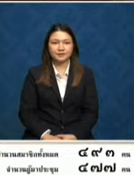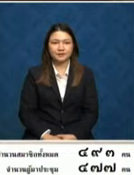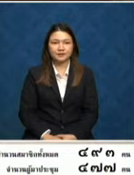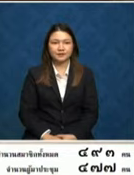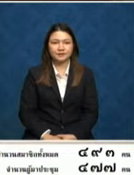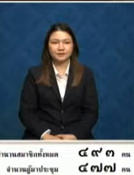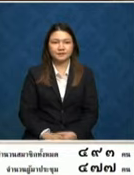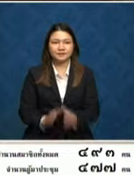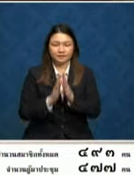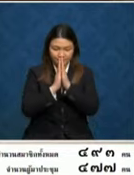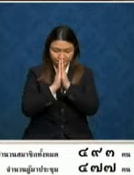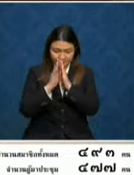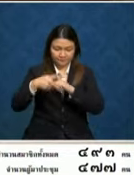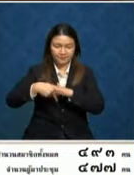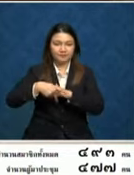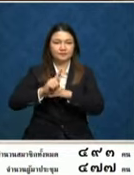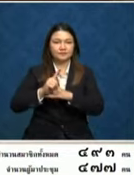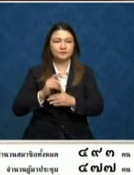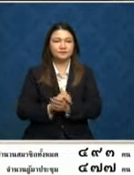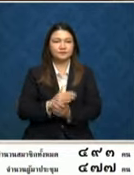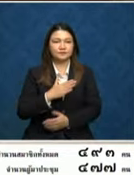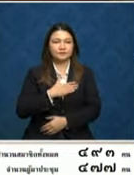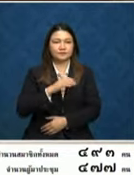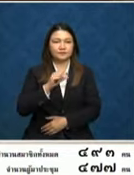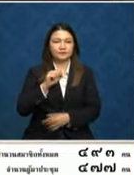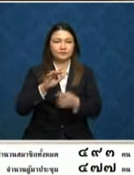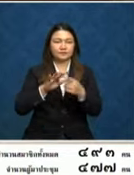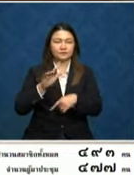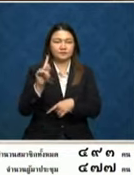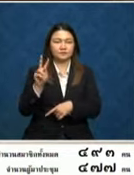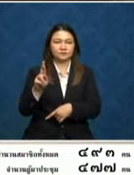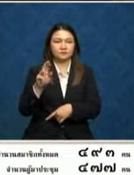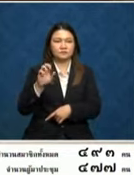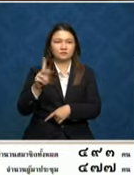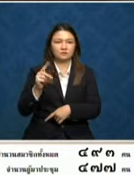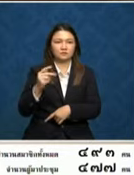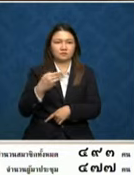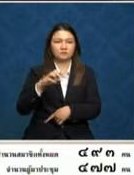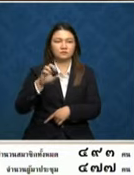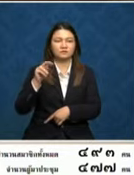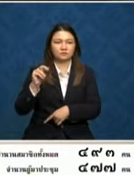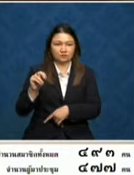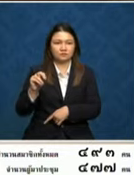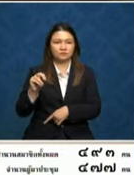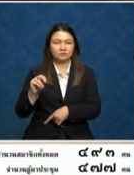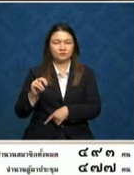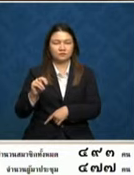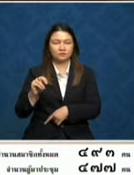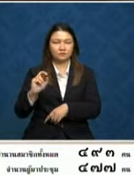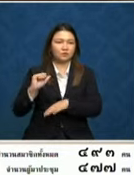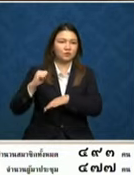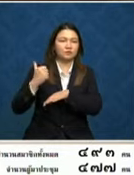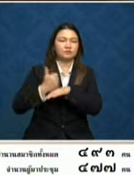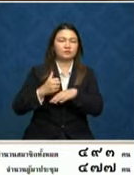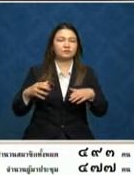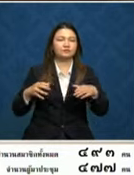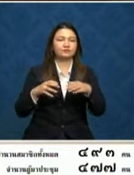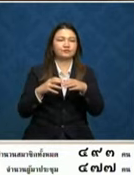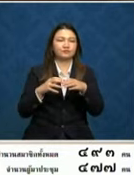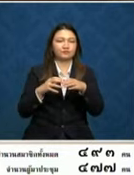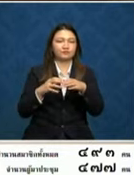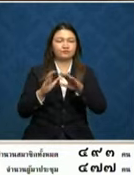ท่านประธานที่เคารพกับผมสุรทินพิจารณ์หัวหน้าพรรคประชาธิปไตยใหม่ส.ส.บัญชีราย